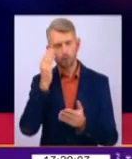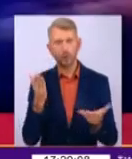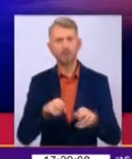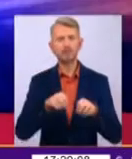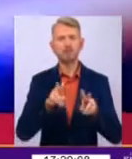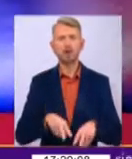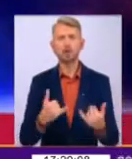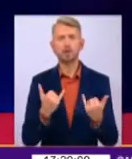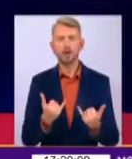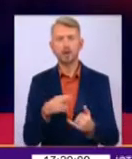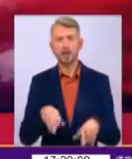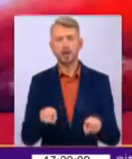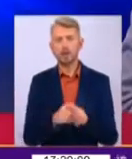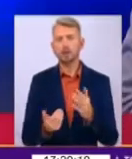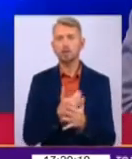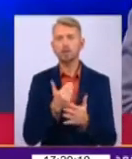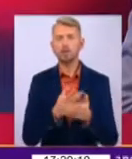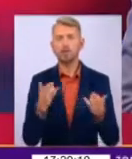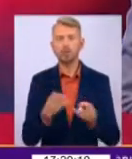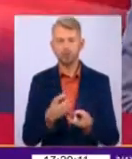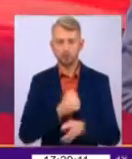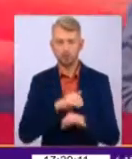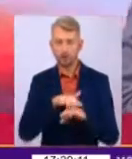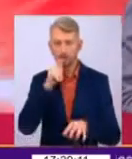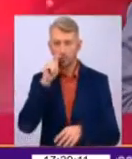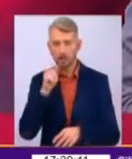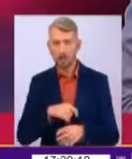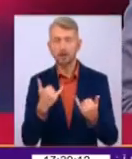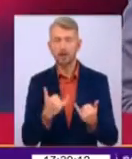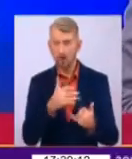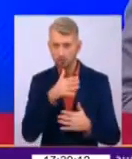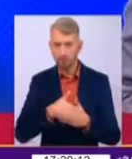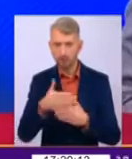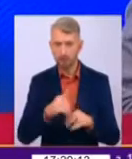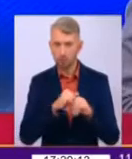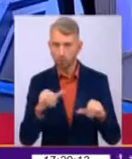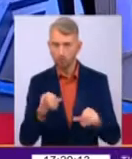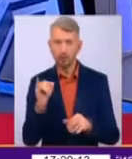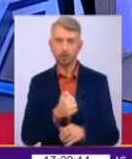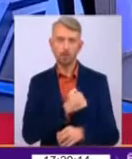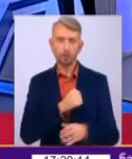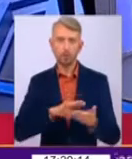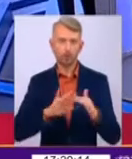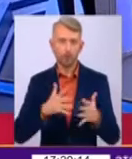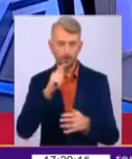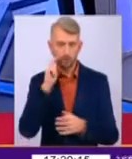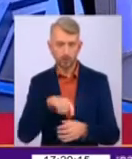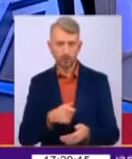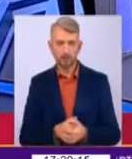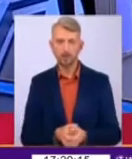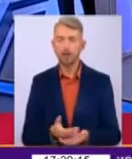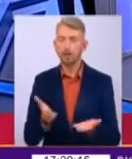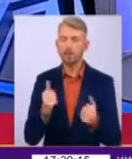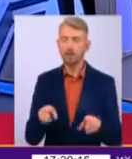спеціальності зараз для таких новачків потрібні Збройним силам України на даному етапі їх розвитку та військової ситуації в Україні, в принципі? Давайте